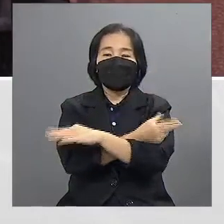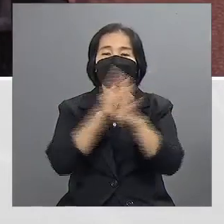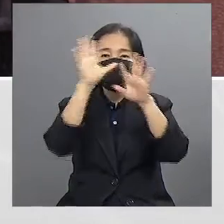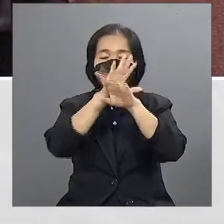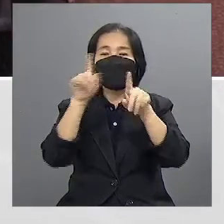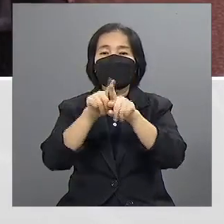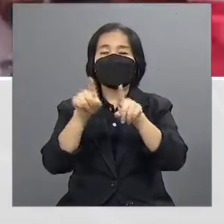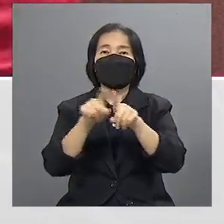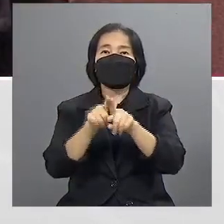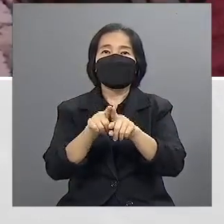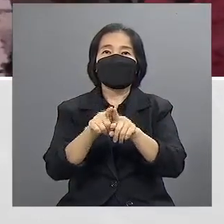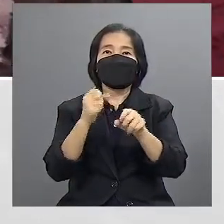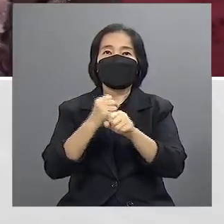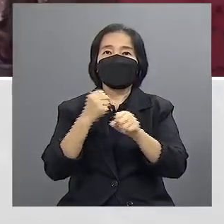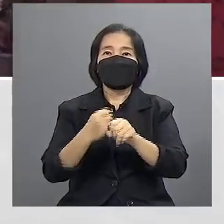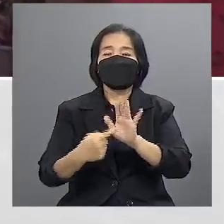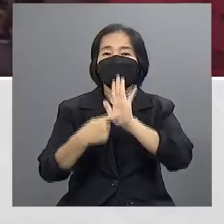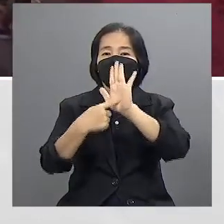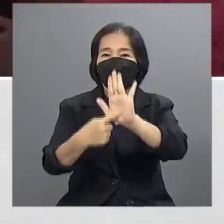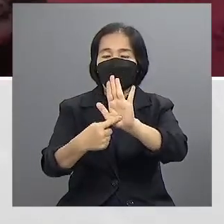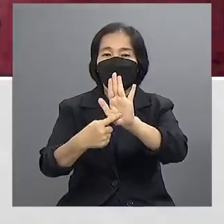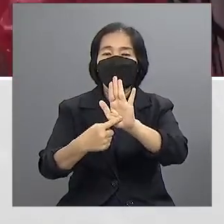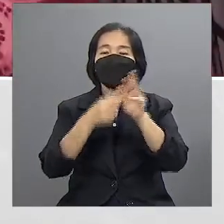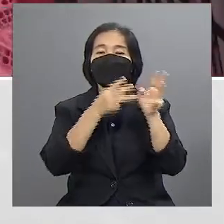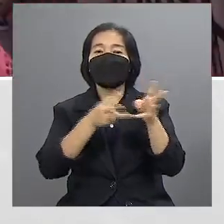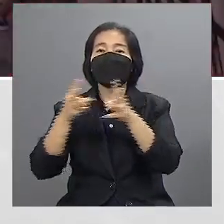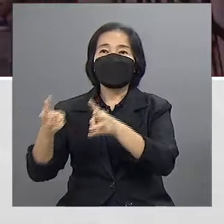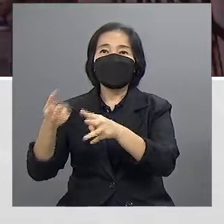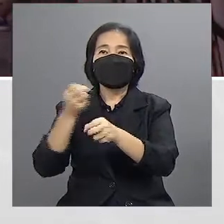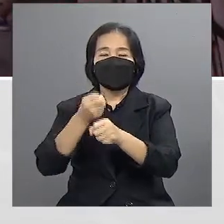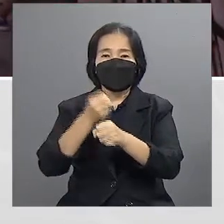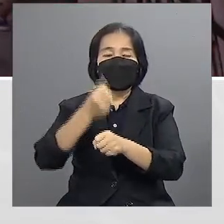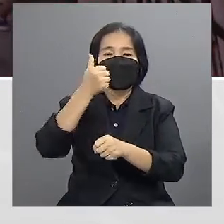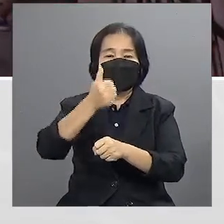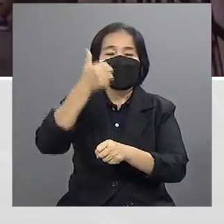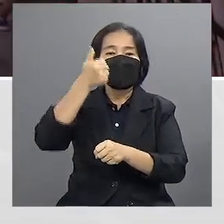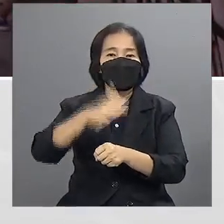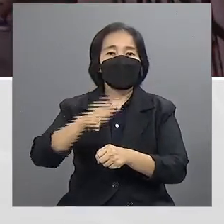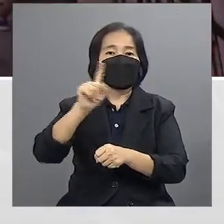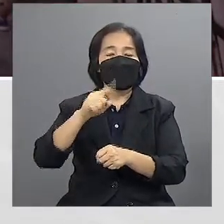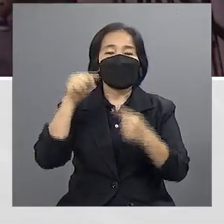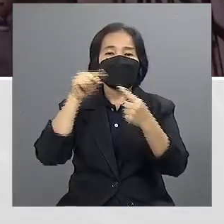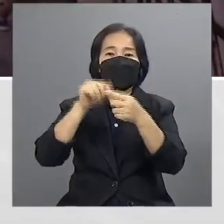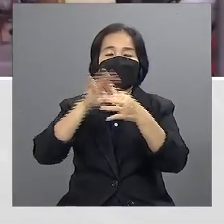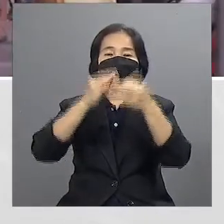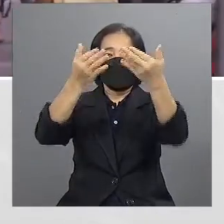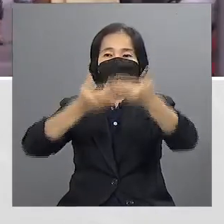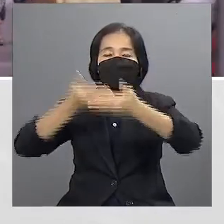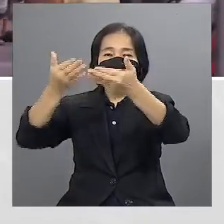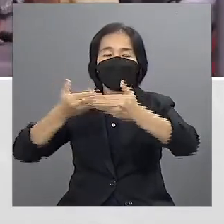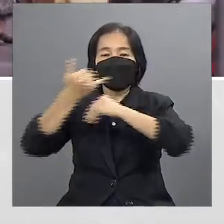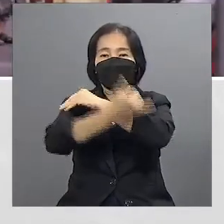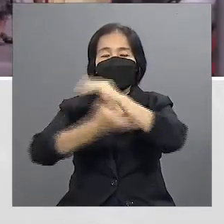เป็ Buffer,ตัวกรองเพื่องขนาดใหญ่นะครับ สำหรบนงเที่วต่างชาิทเข้ามาผ่านที่นี่ 14 วัน